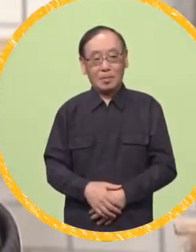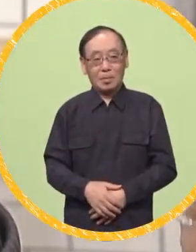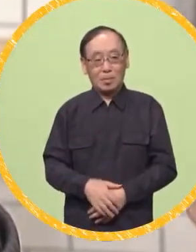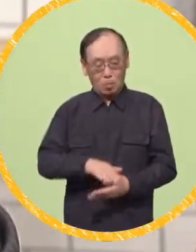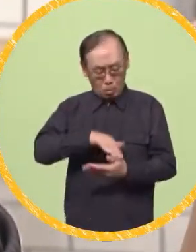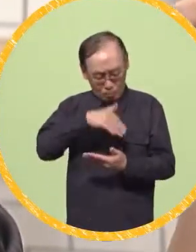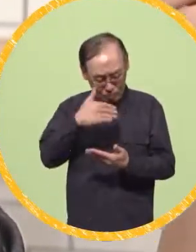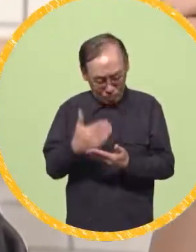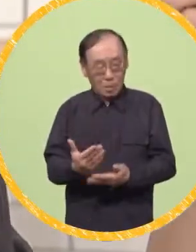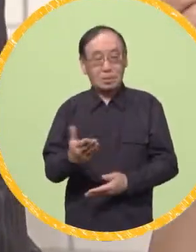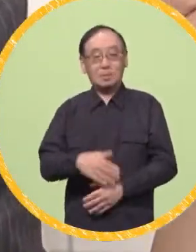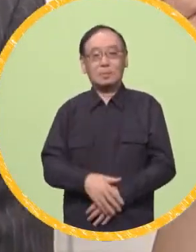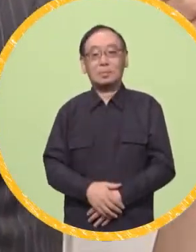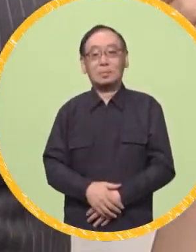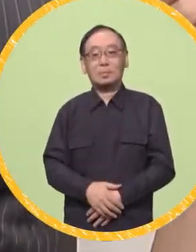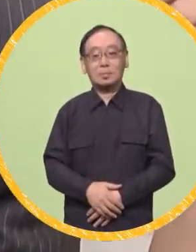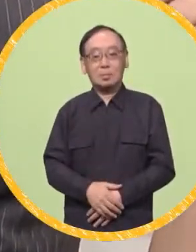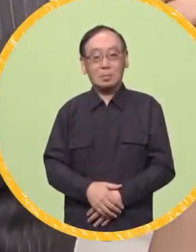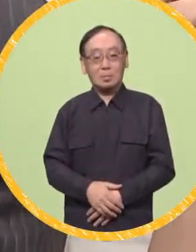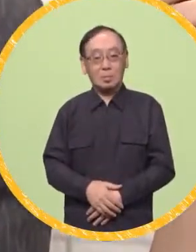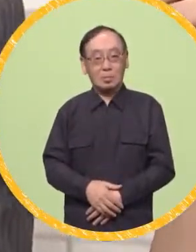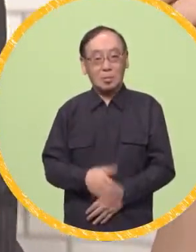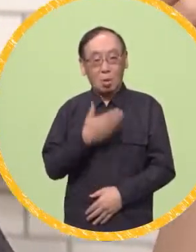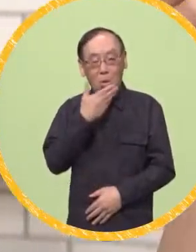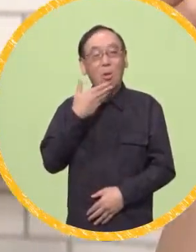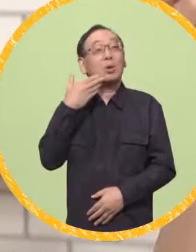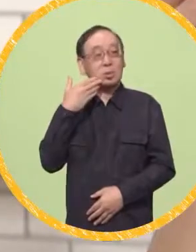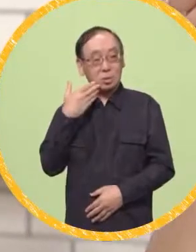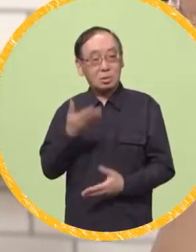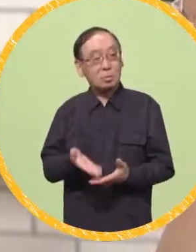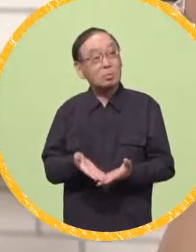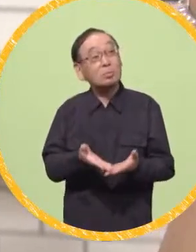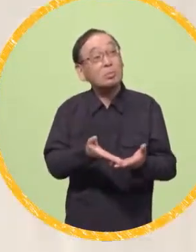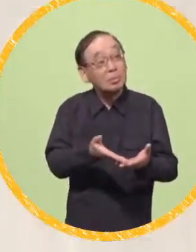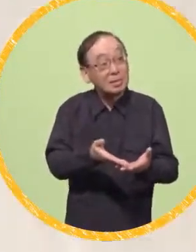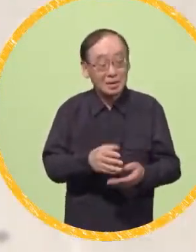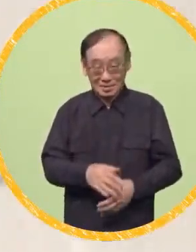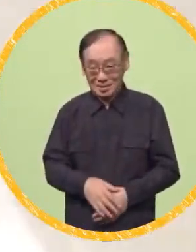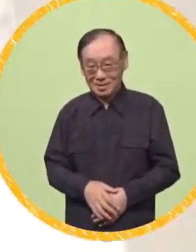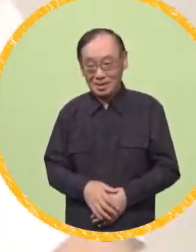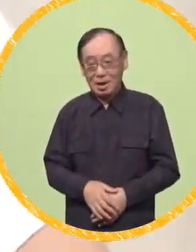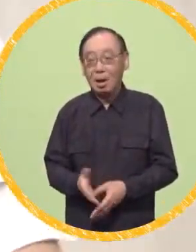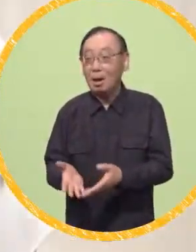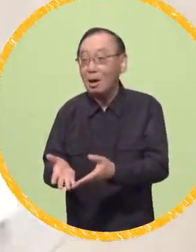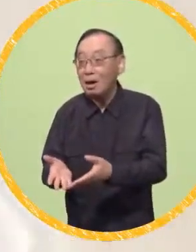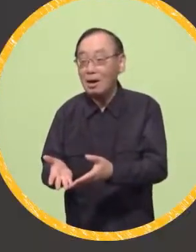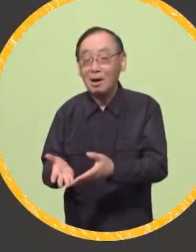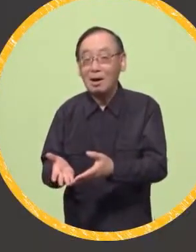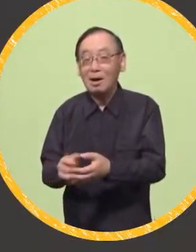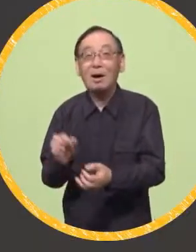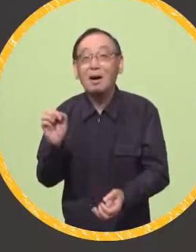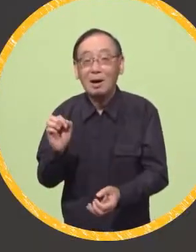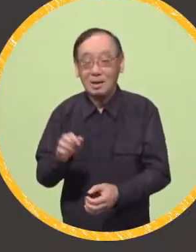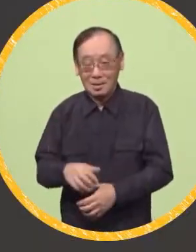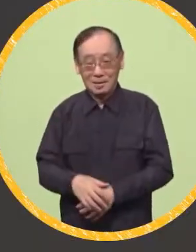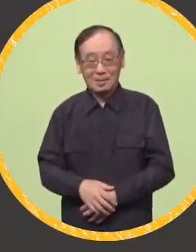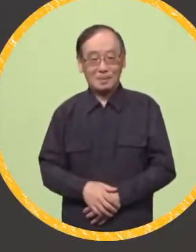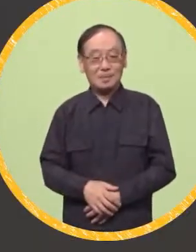飯田シーンのでごたえもありませんえっ覚え食べてるかっ派